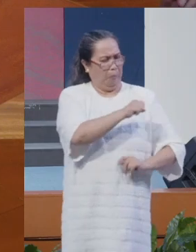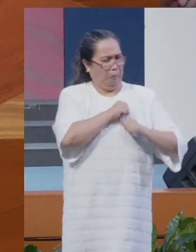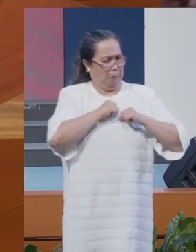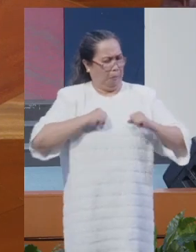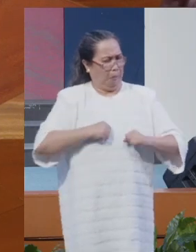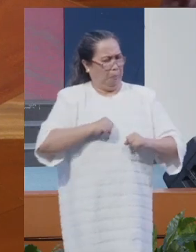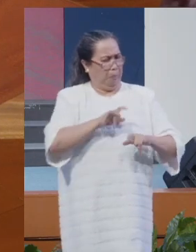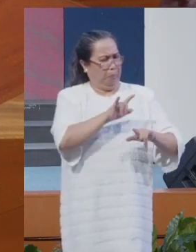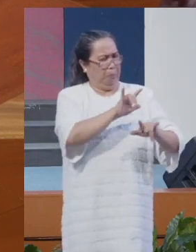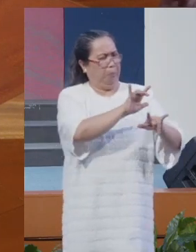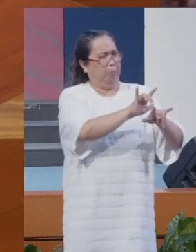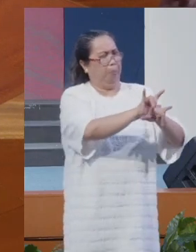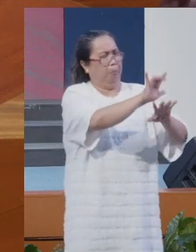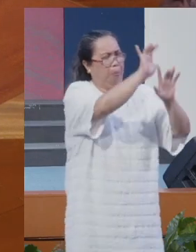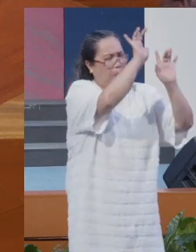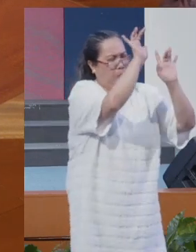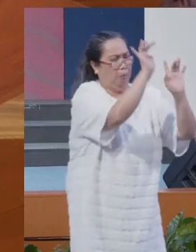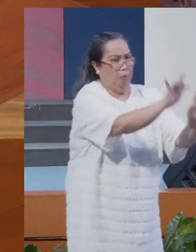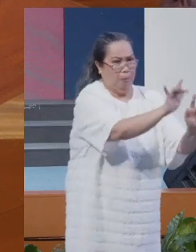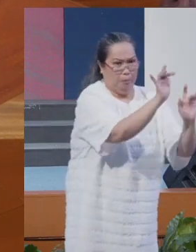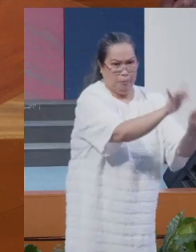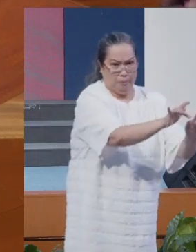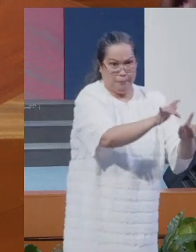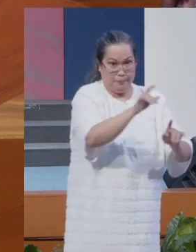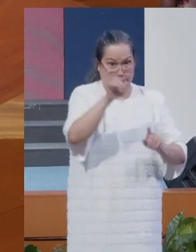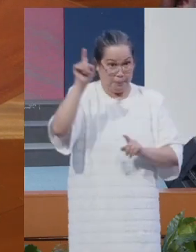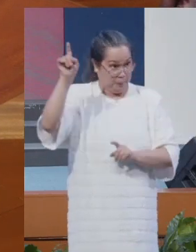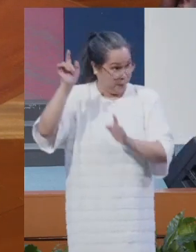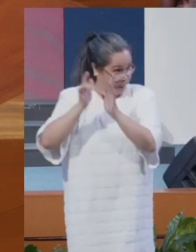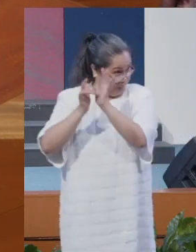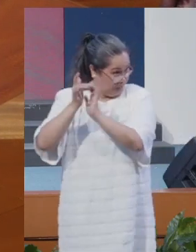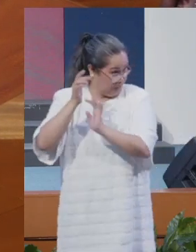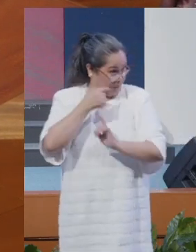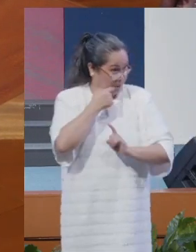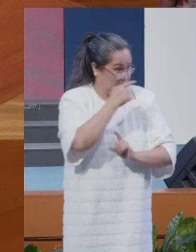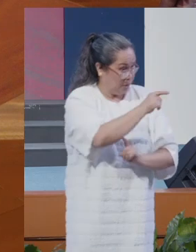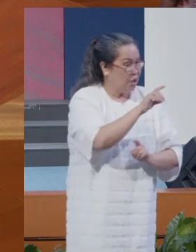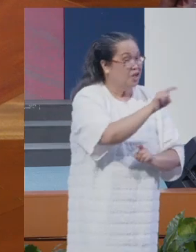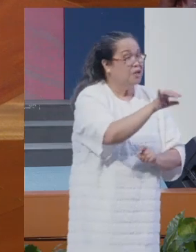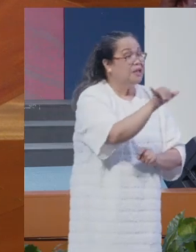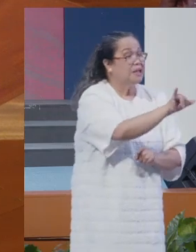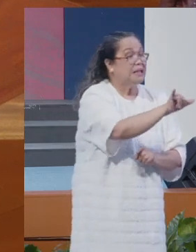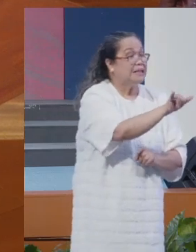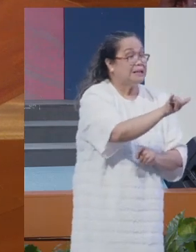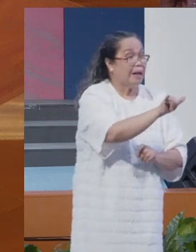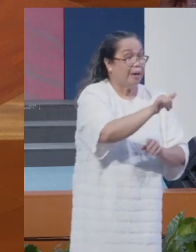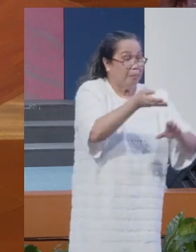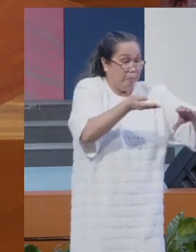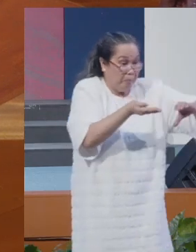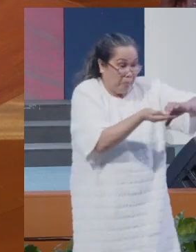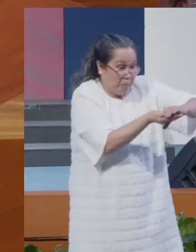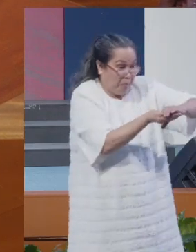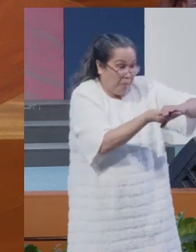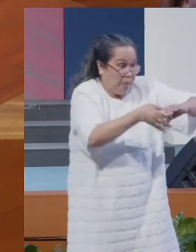no? Diretso ang ating Panginoon. "For you are like whitewashed tombs."